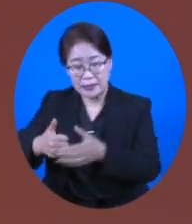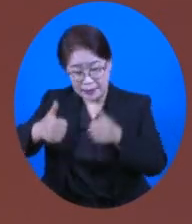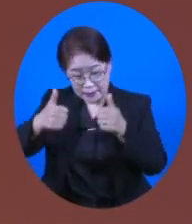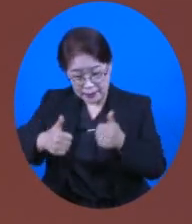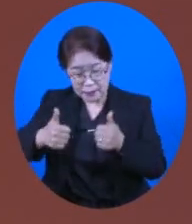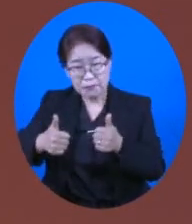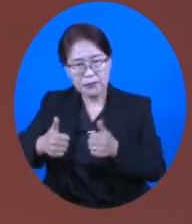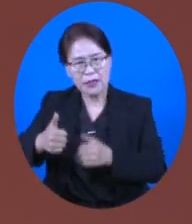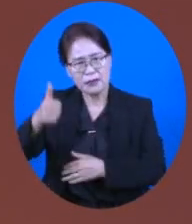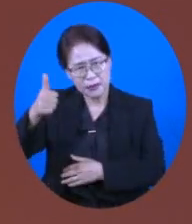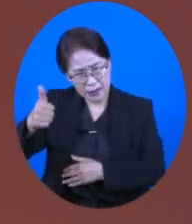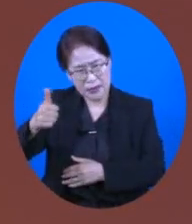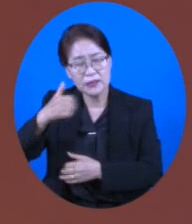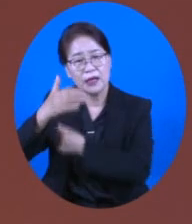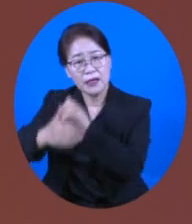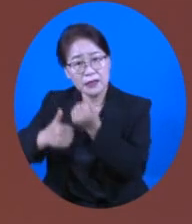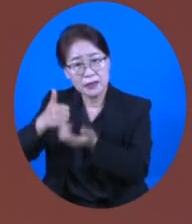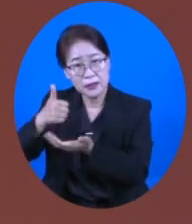심판장이신 하나님이